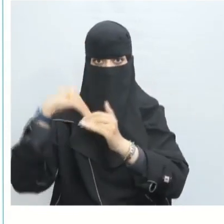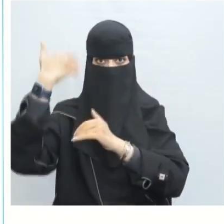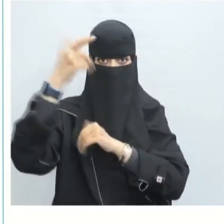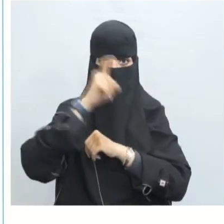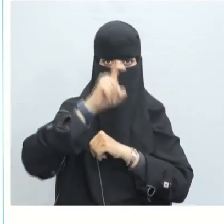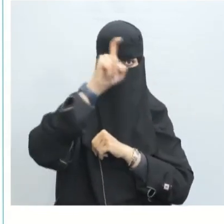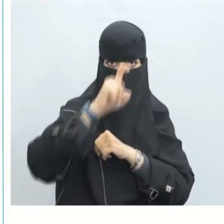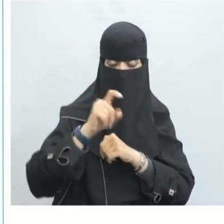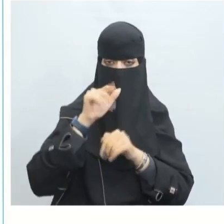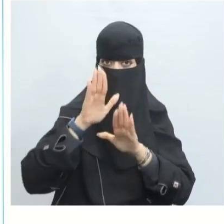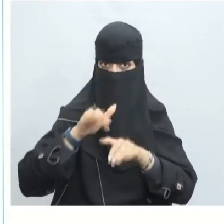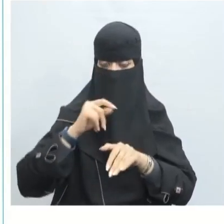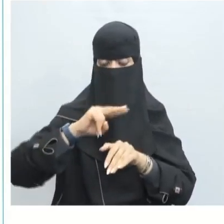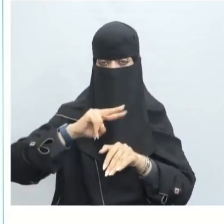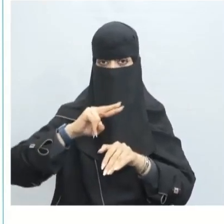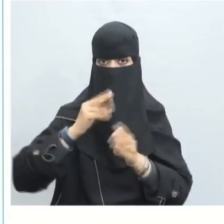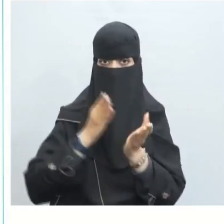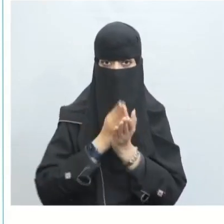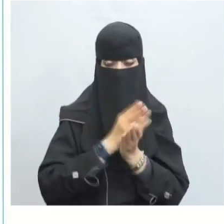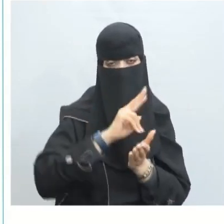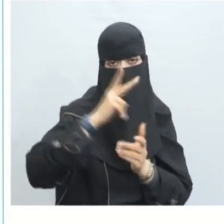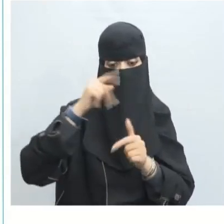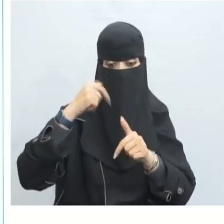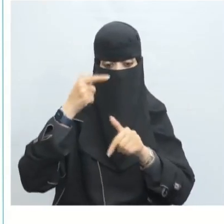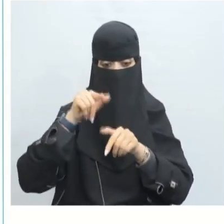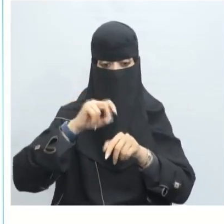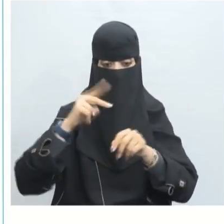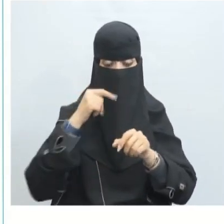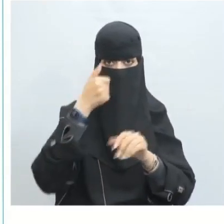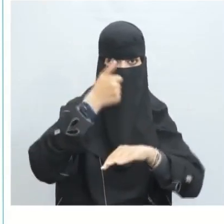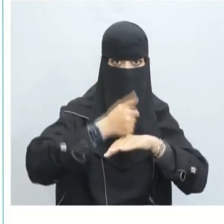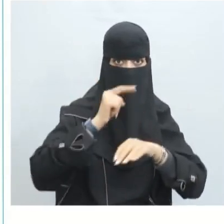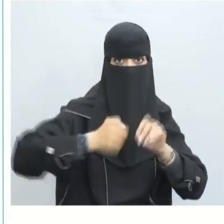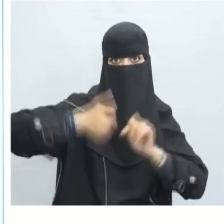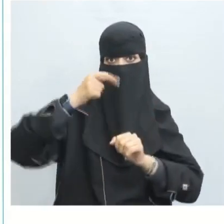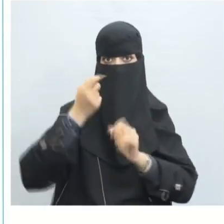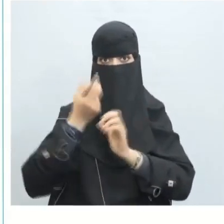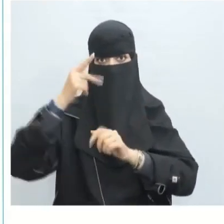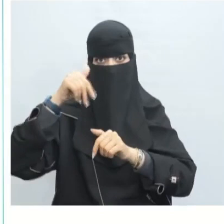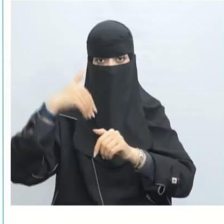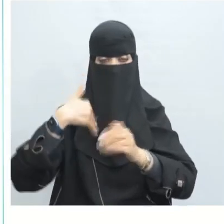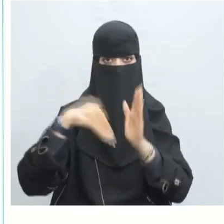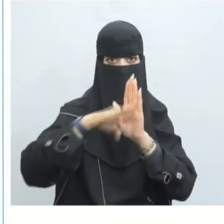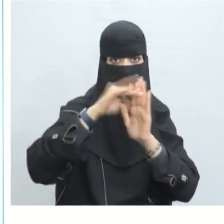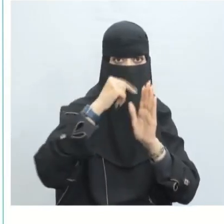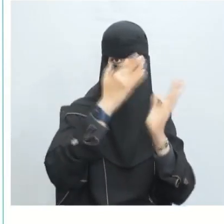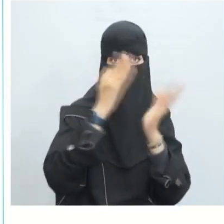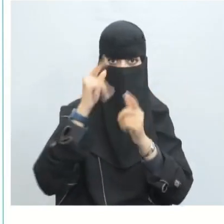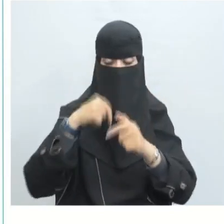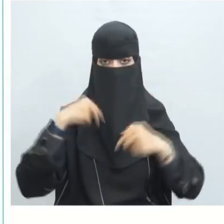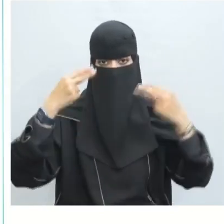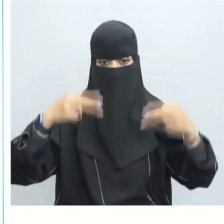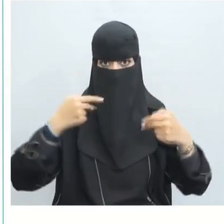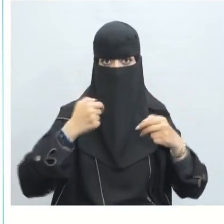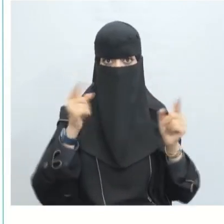هناك عدد من الطرق التي يمكن من خلالها توقع مستويات الحضور وتعتمد الطريقه المفضله لتوقع مستويات الحضور لفعاليه محدده